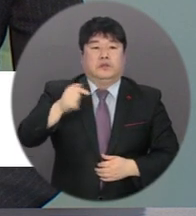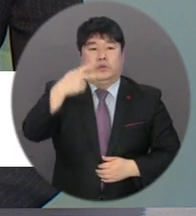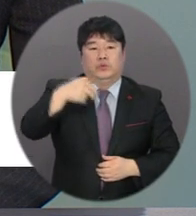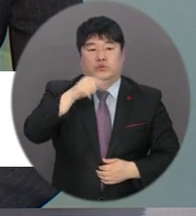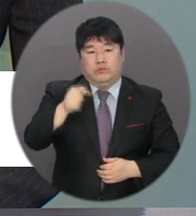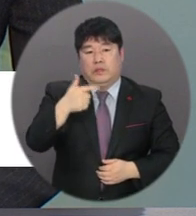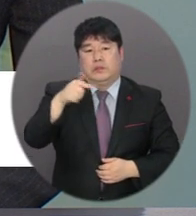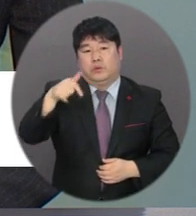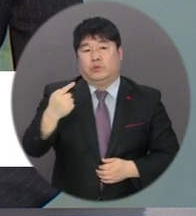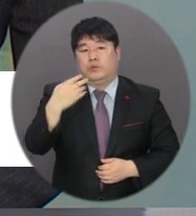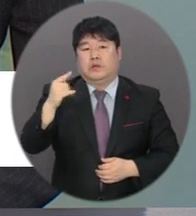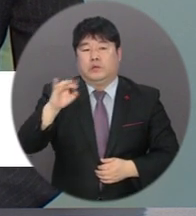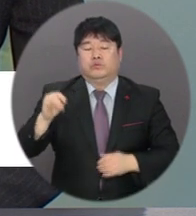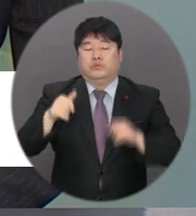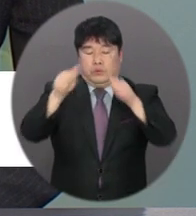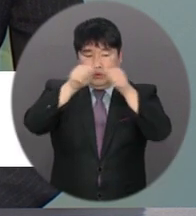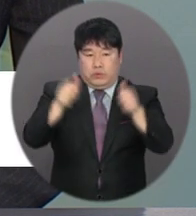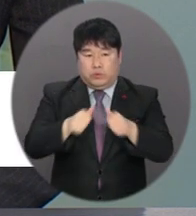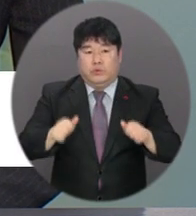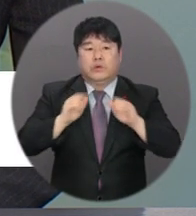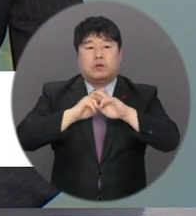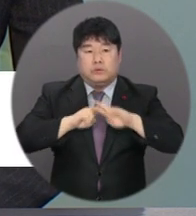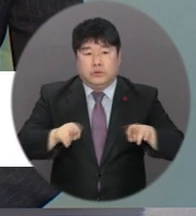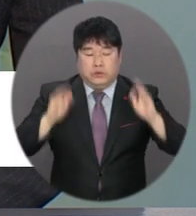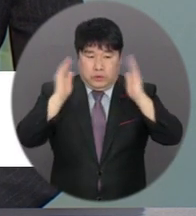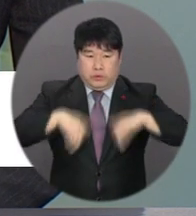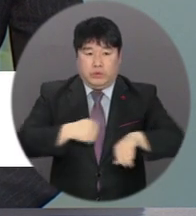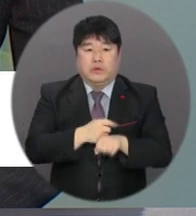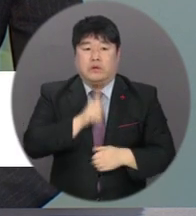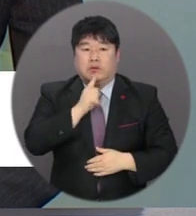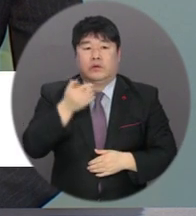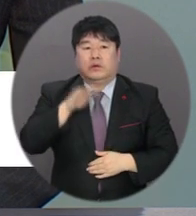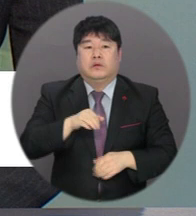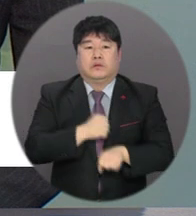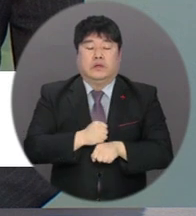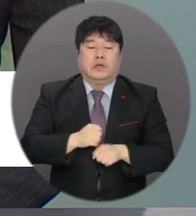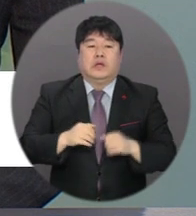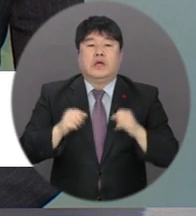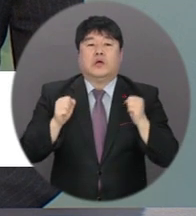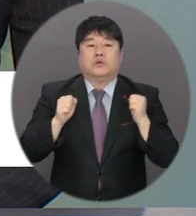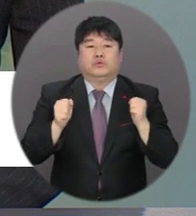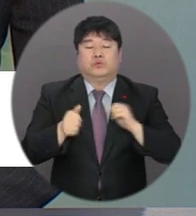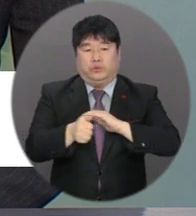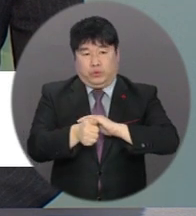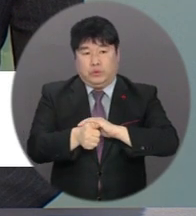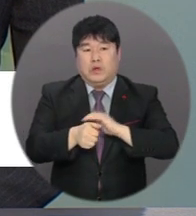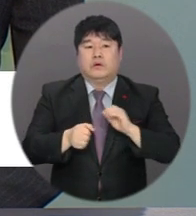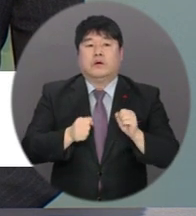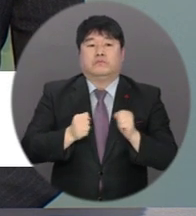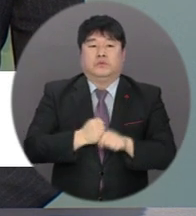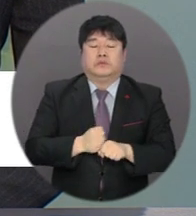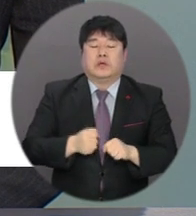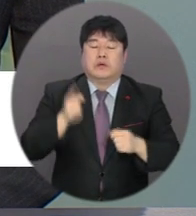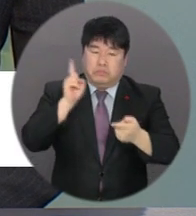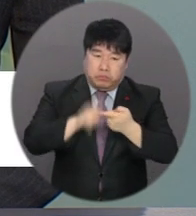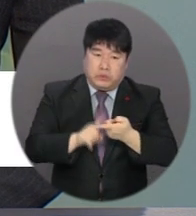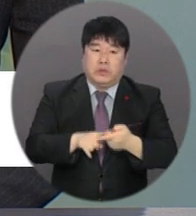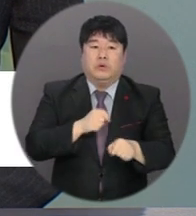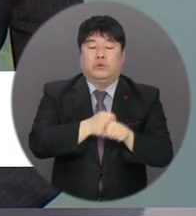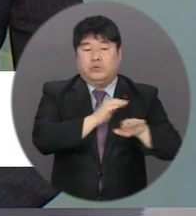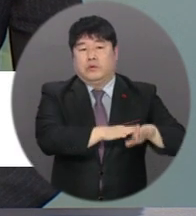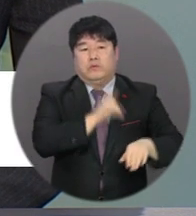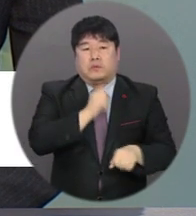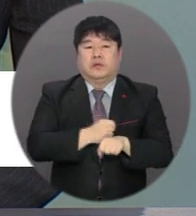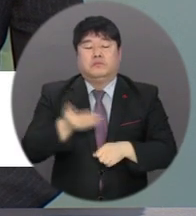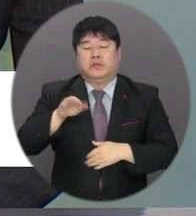철거하라는 요구가 거셌는데요. 충청북도가 원형 보존을 결정했습니다. 대신 이들의 사법적 과오를 동상